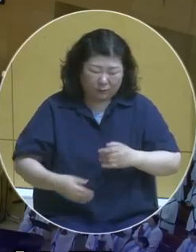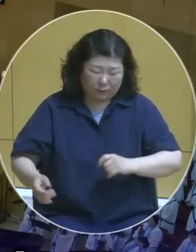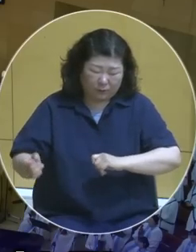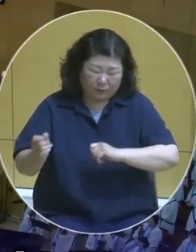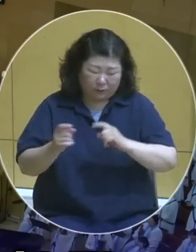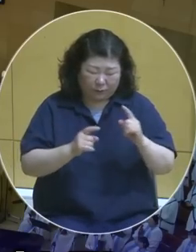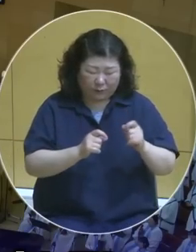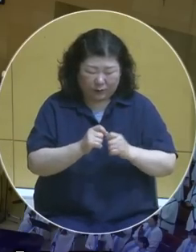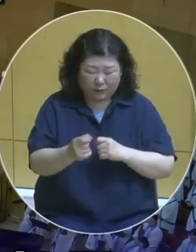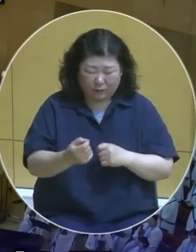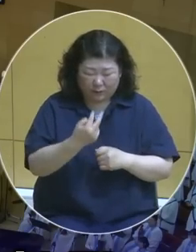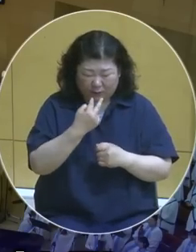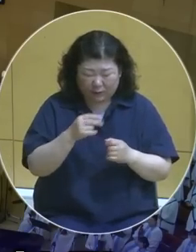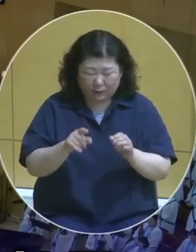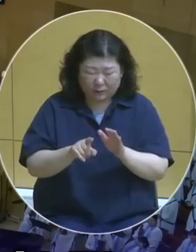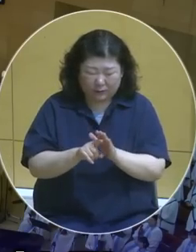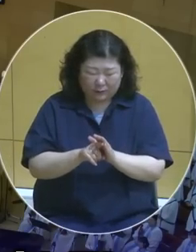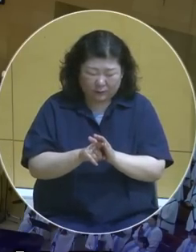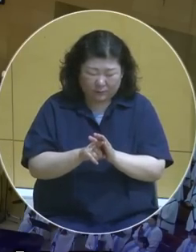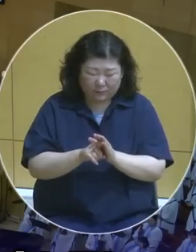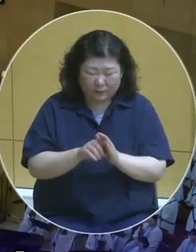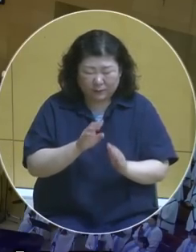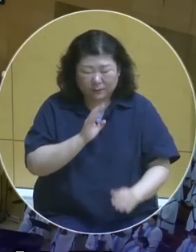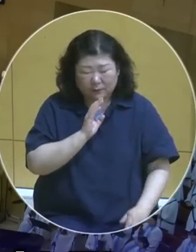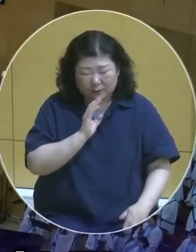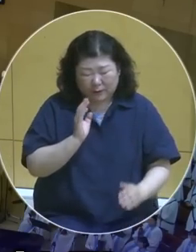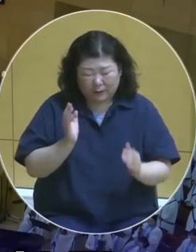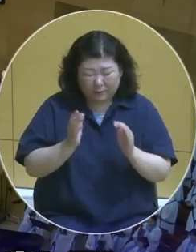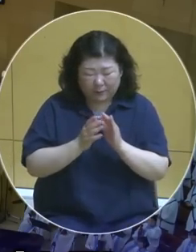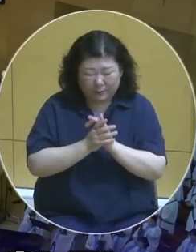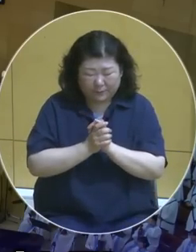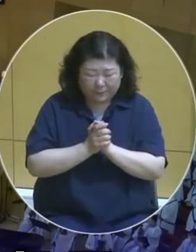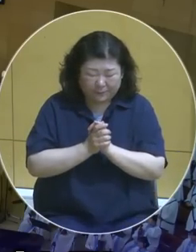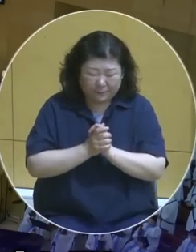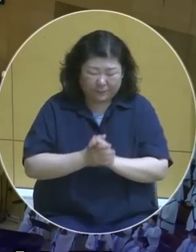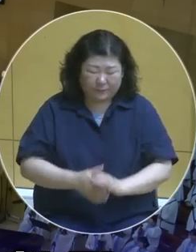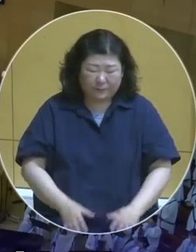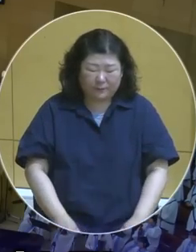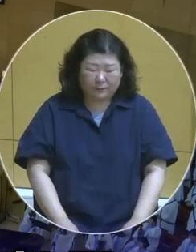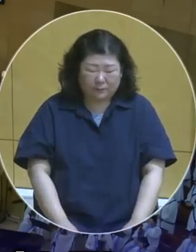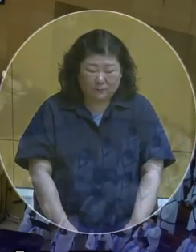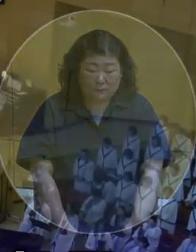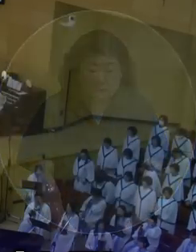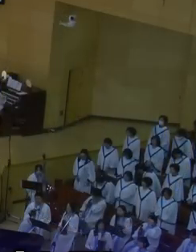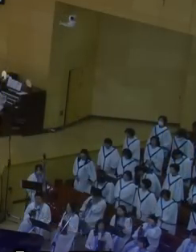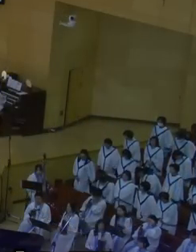것과 몸의 부활과 영생을 믿습니다. 아멘.